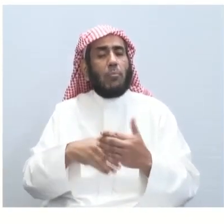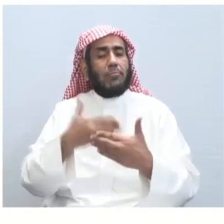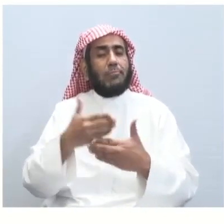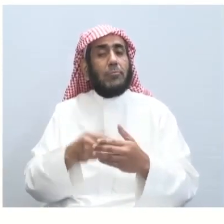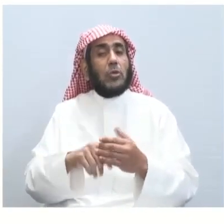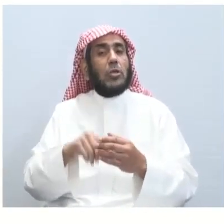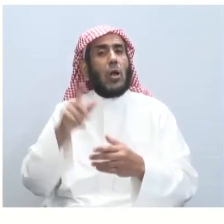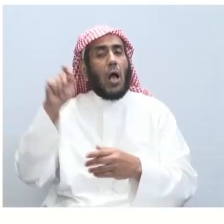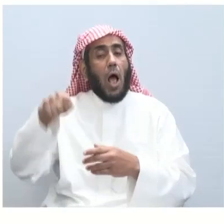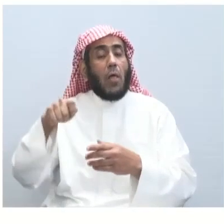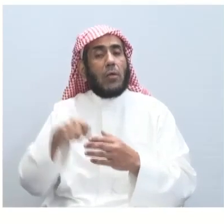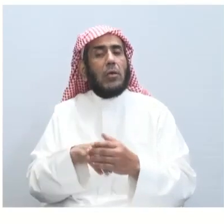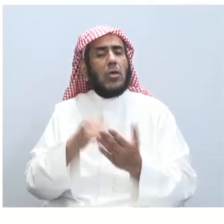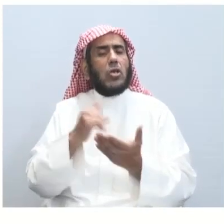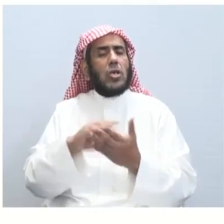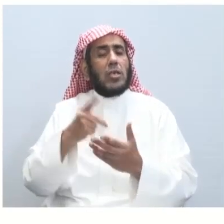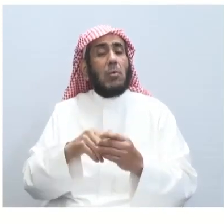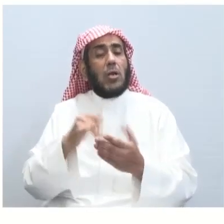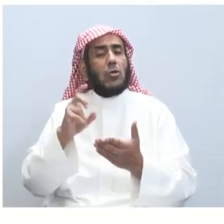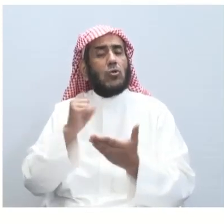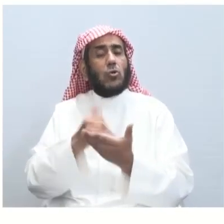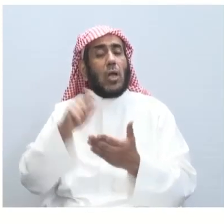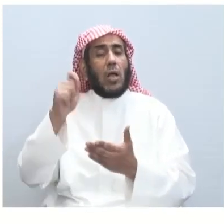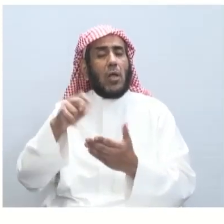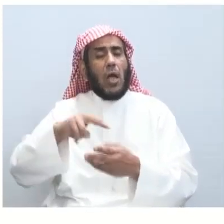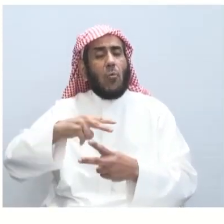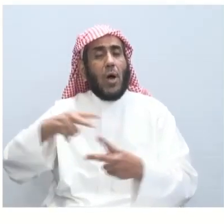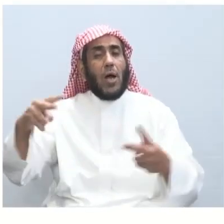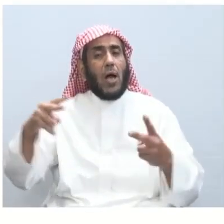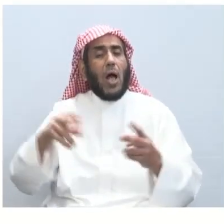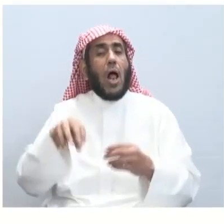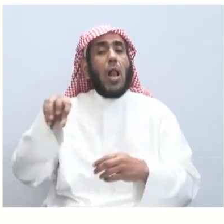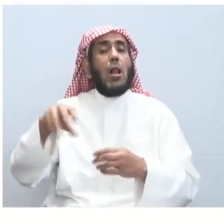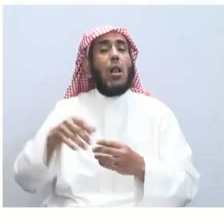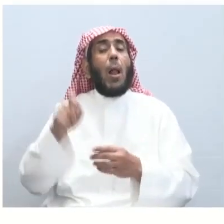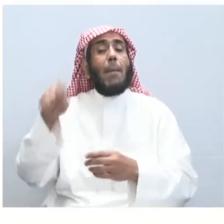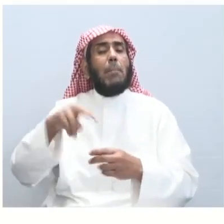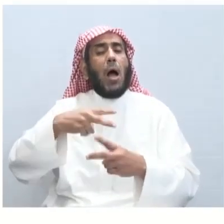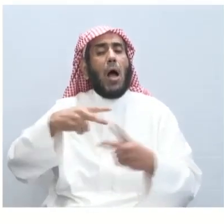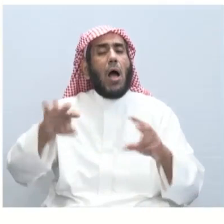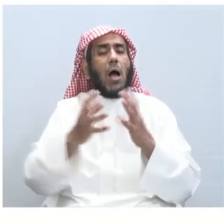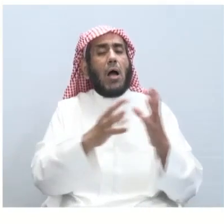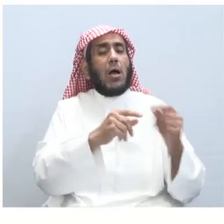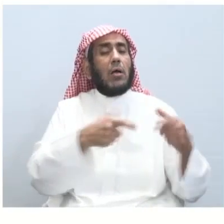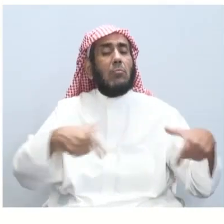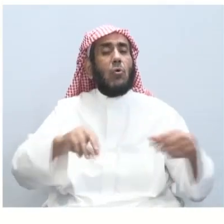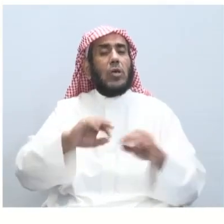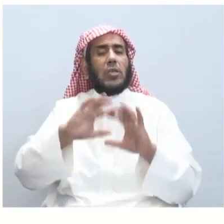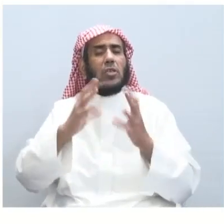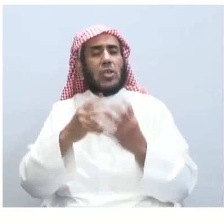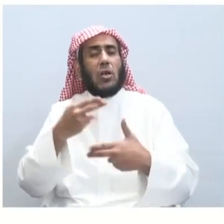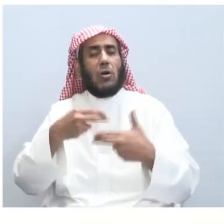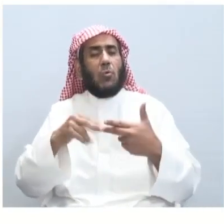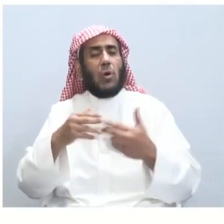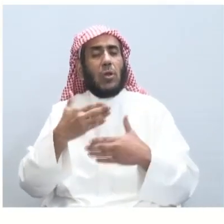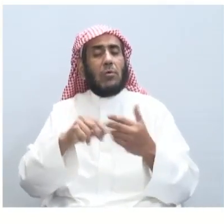من السلطه القضائيه يشمل تنظيم السلطه القضائيه ايضا انواع المحاكم وتشكيلها واختصاصاتها هذا